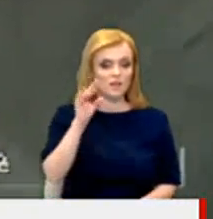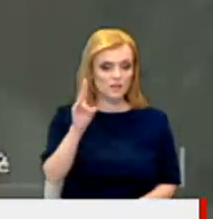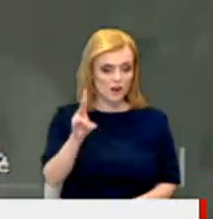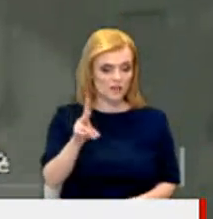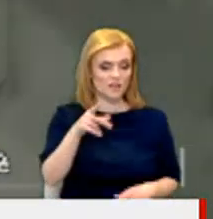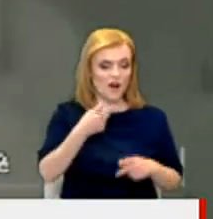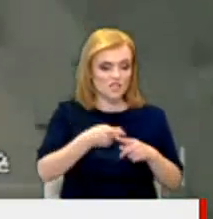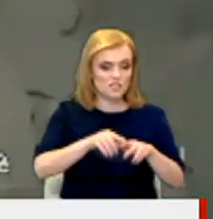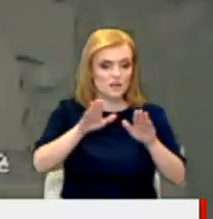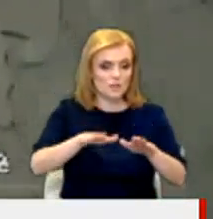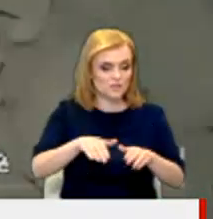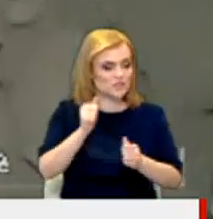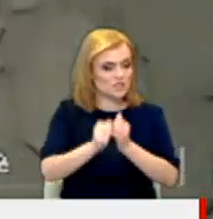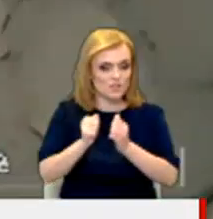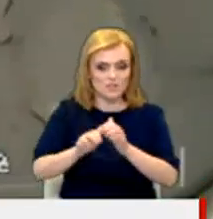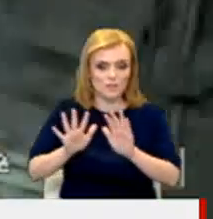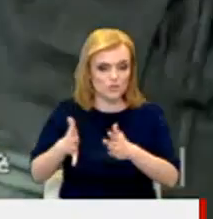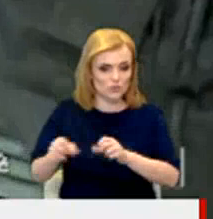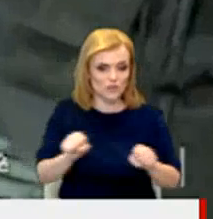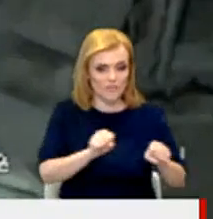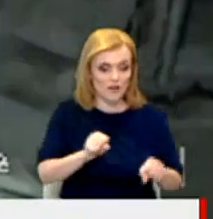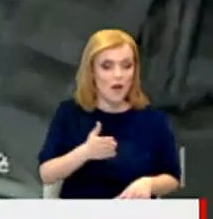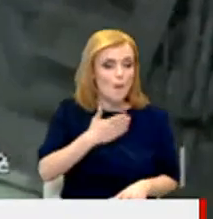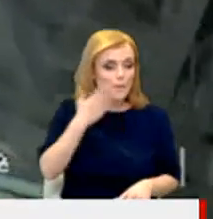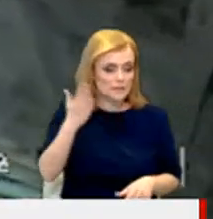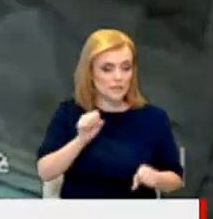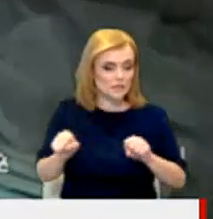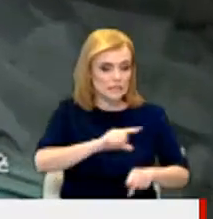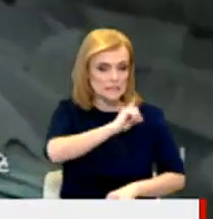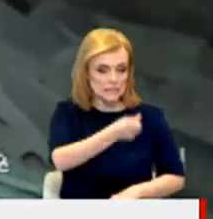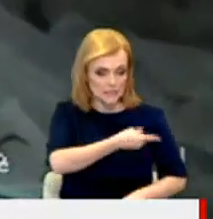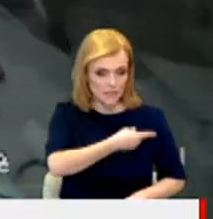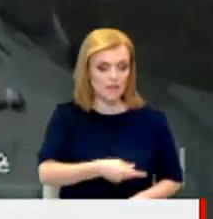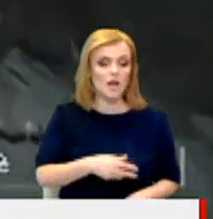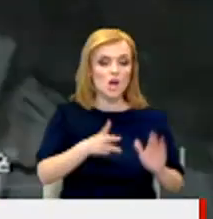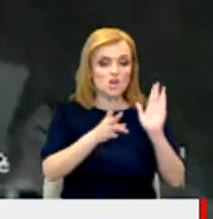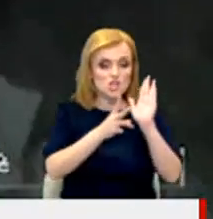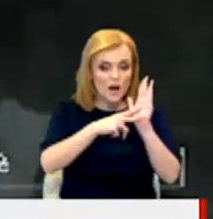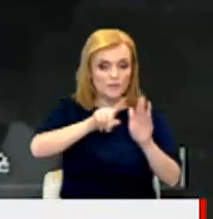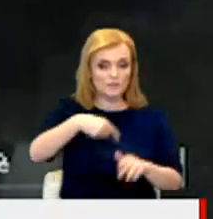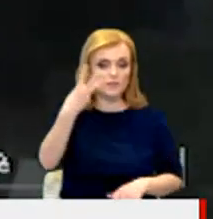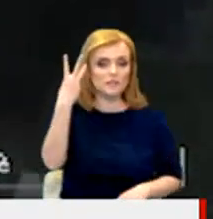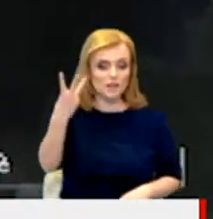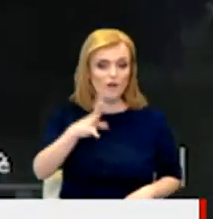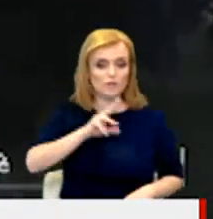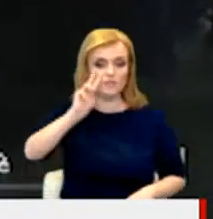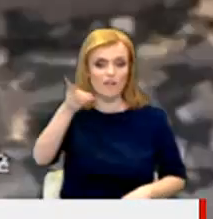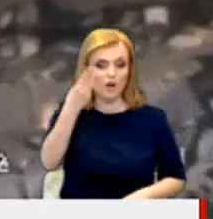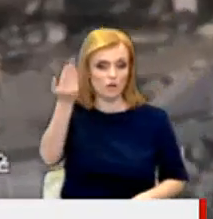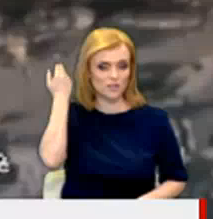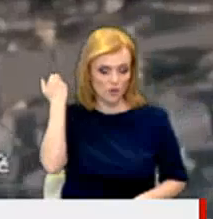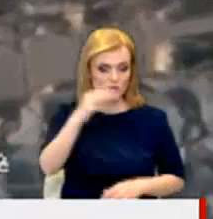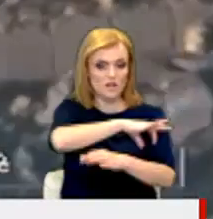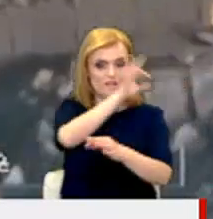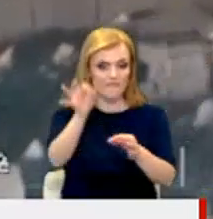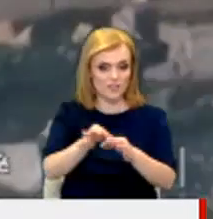află într-o zonă cu activitate seismică intensă. Ultimul cutremur major de magnitudine 7,3 a avut loc acum 2 ani în vestul